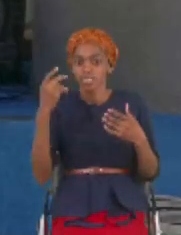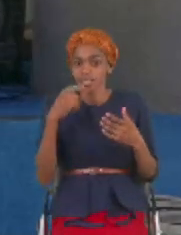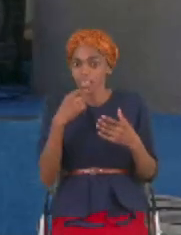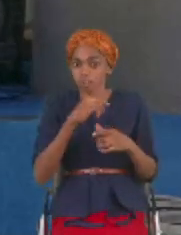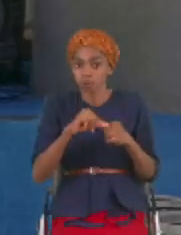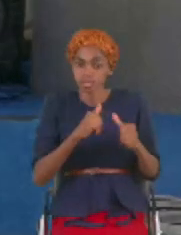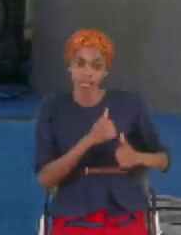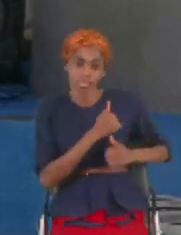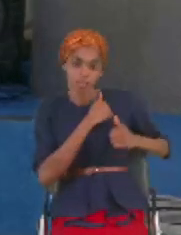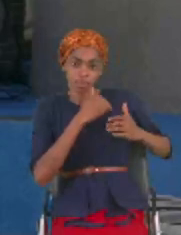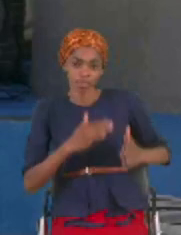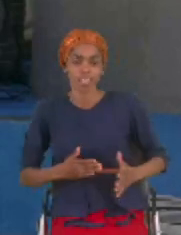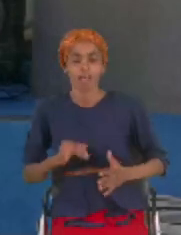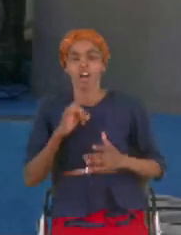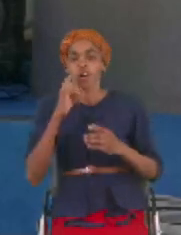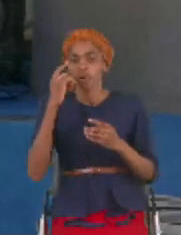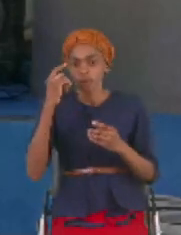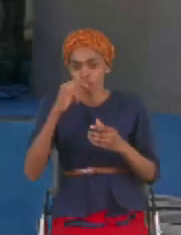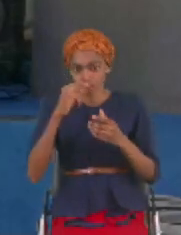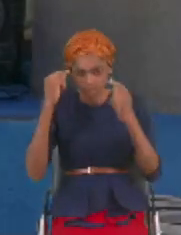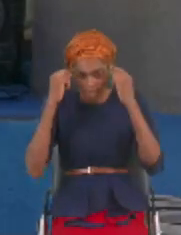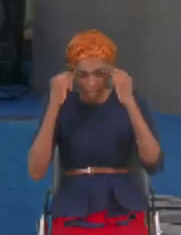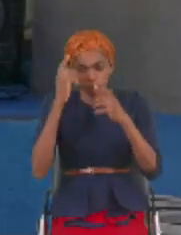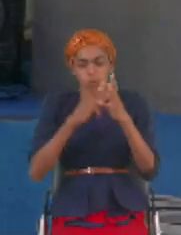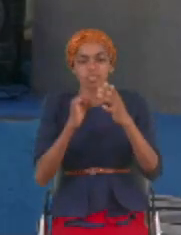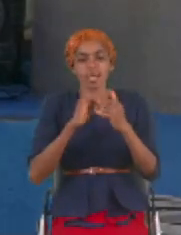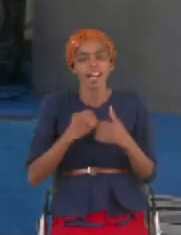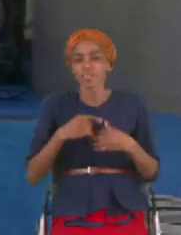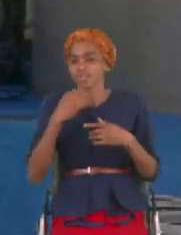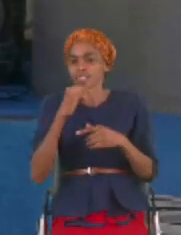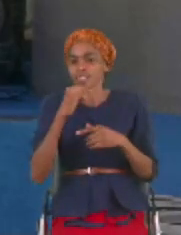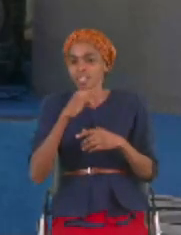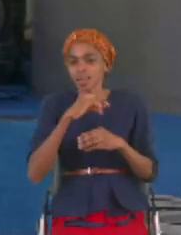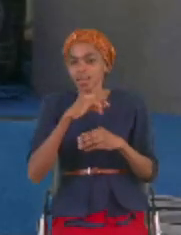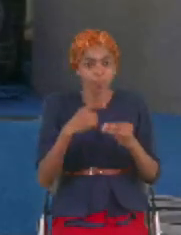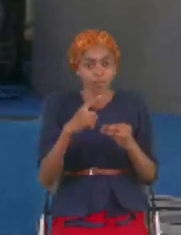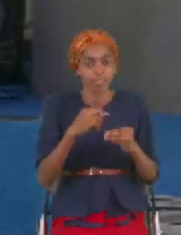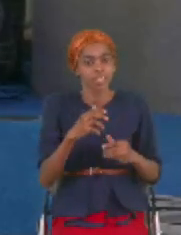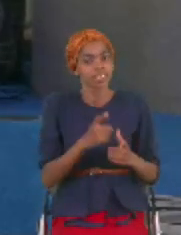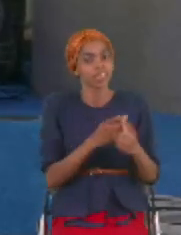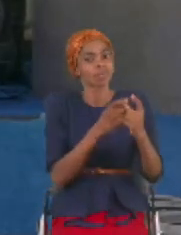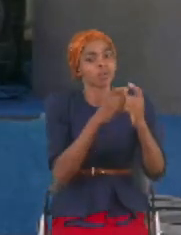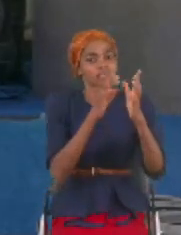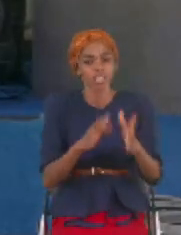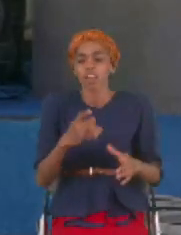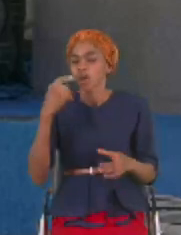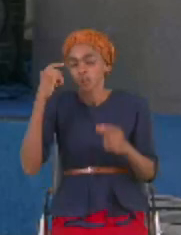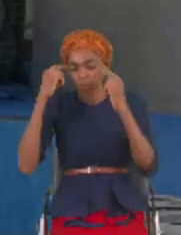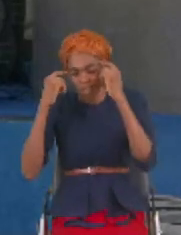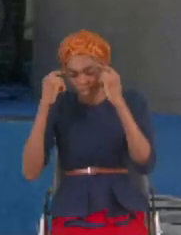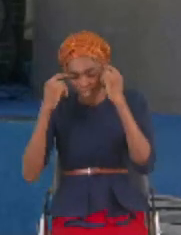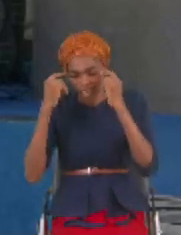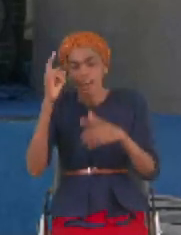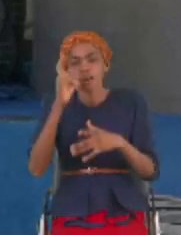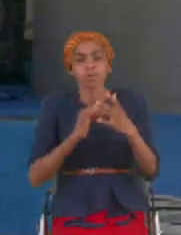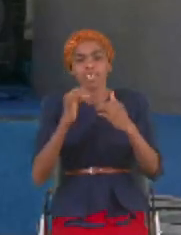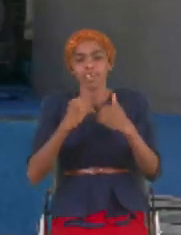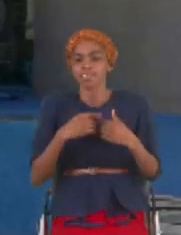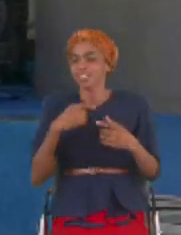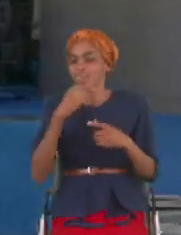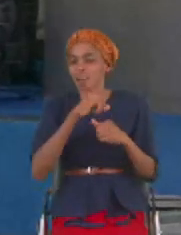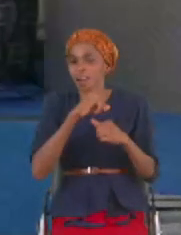comprend ce que j'ai dit sur l'athlète comprend ce que j'ai dit sur le laboureur le